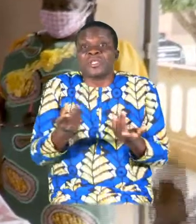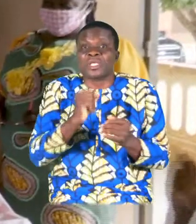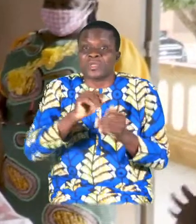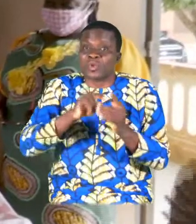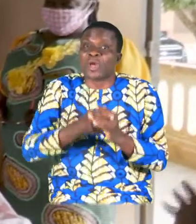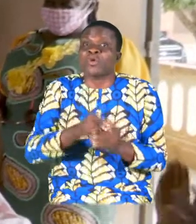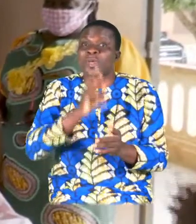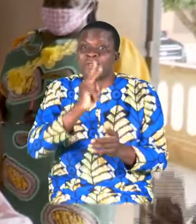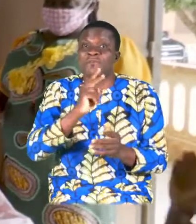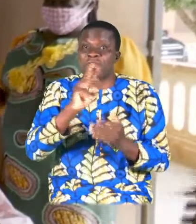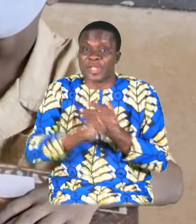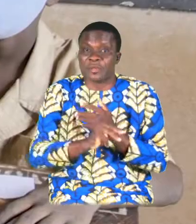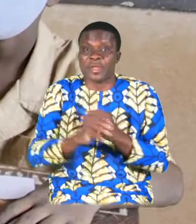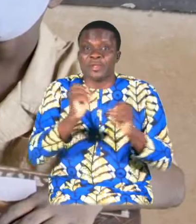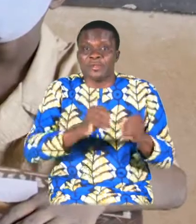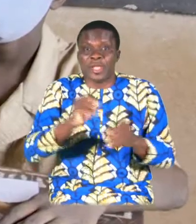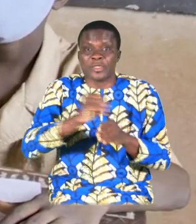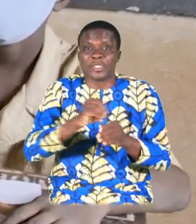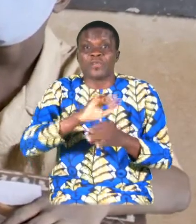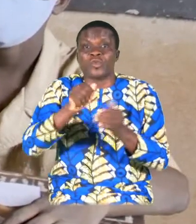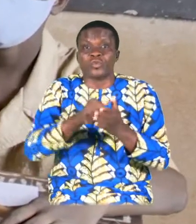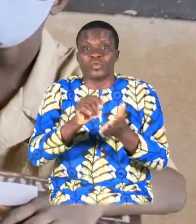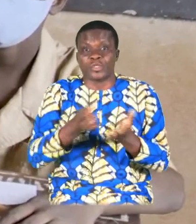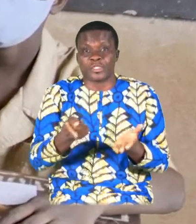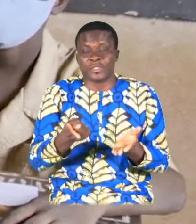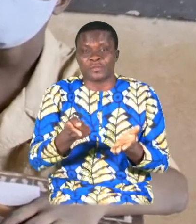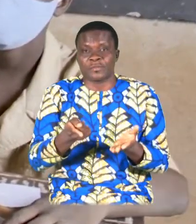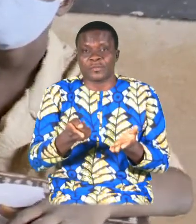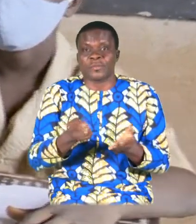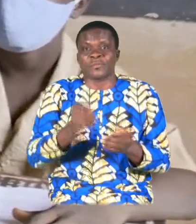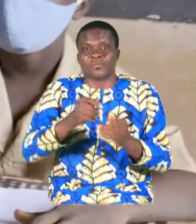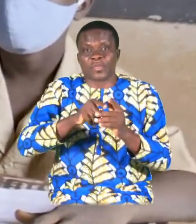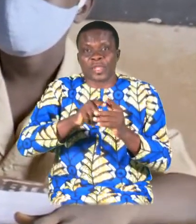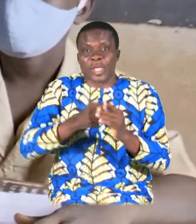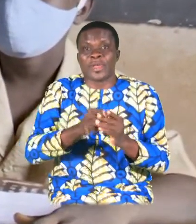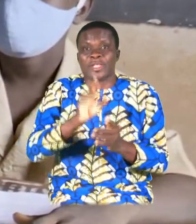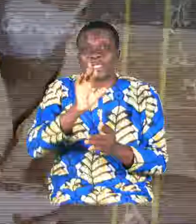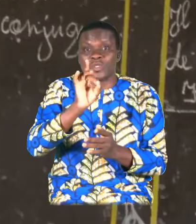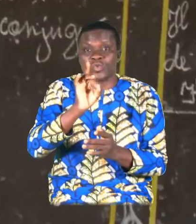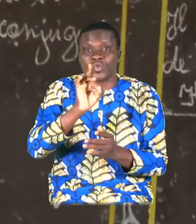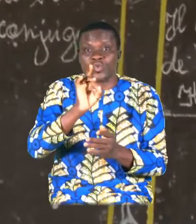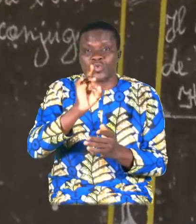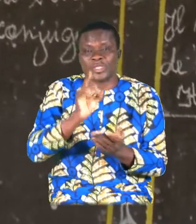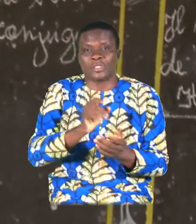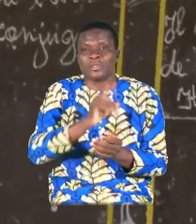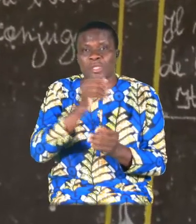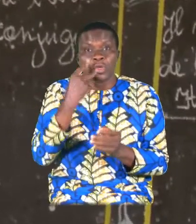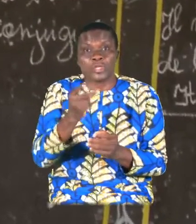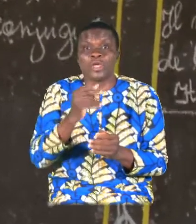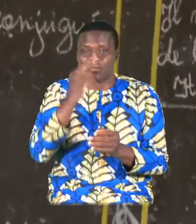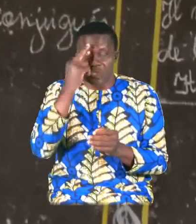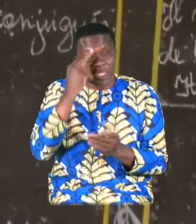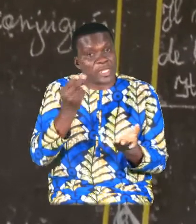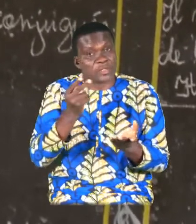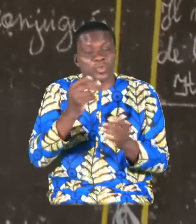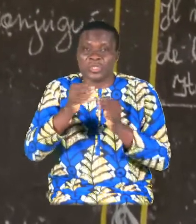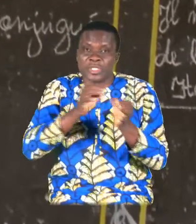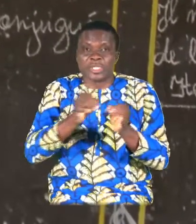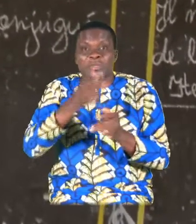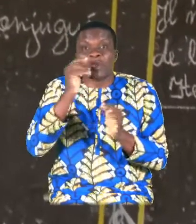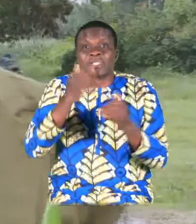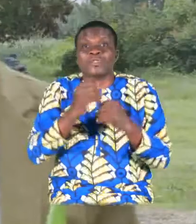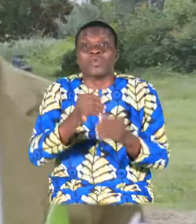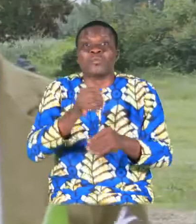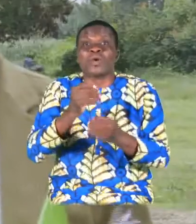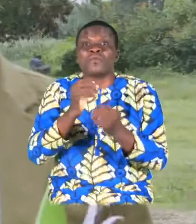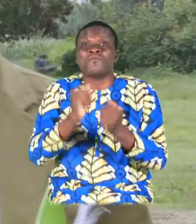commencé réellement la mise en œuvre de tout ceci à partir du 8. Et on a trouvé des raisons aussi qui l'expliquent parce qu'ils n'ont pas eu à